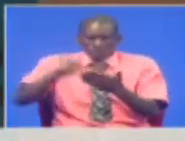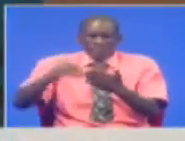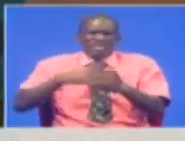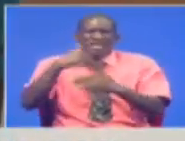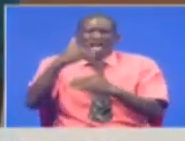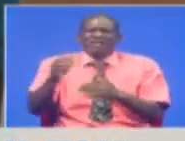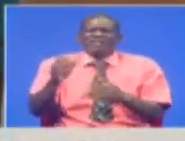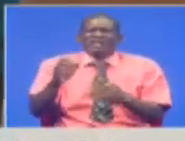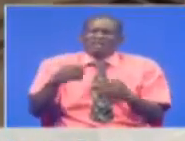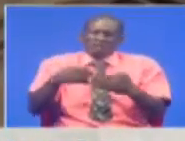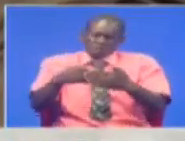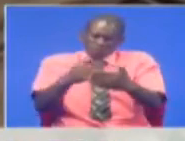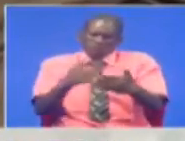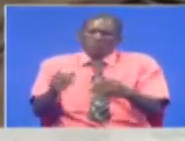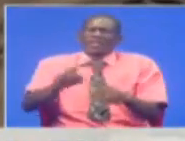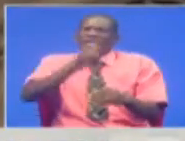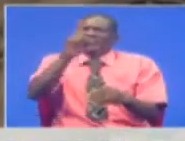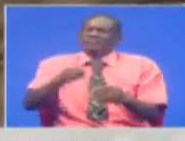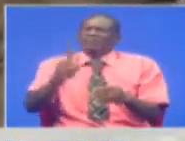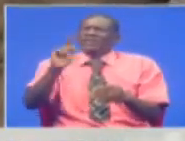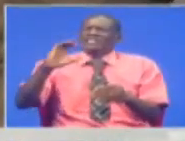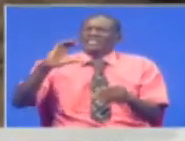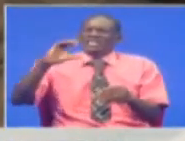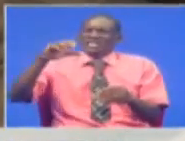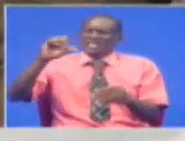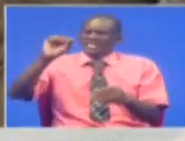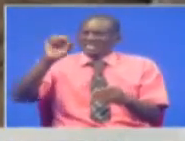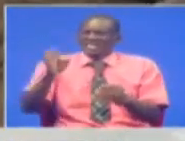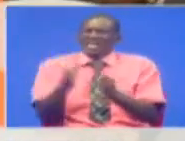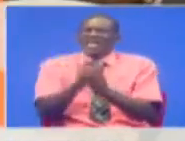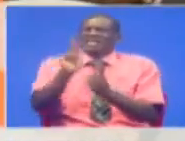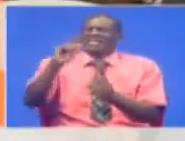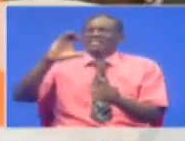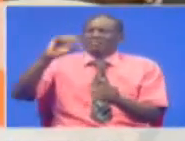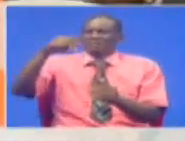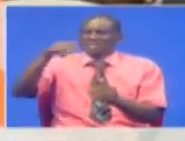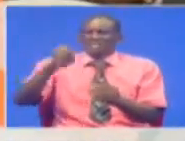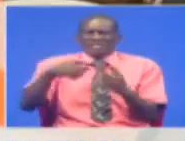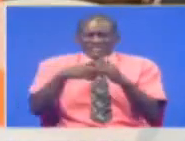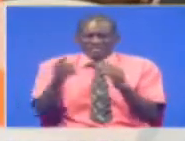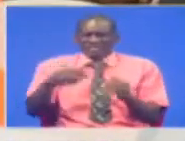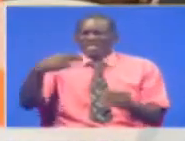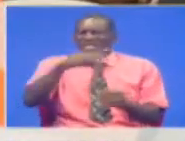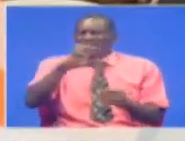ya kitaifa ya KCSE na KCPE. Helen Aura, NTV.